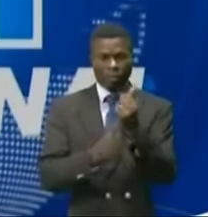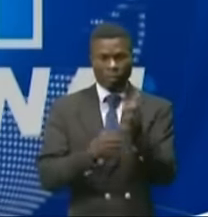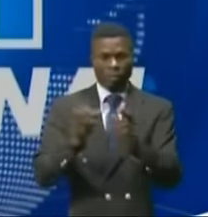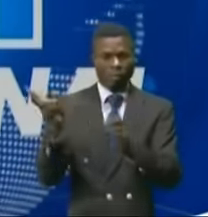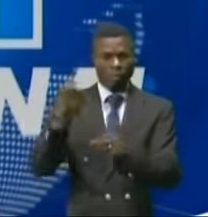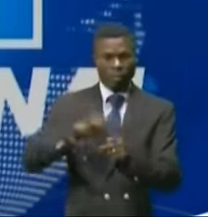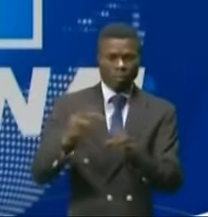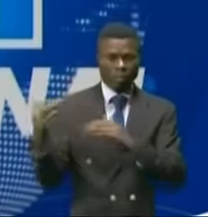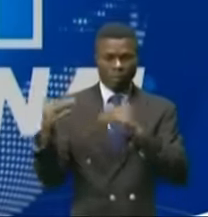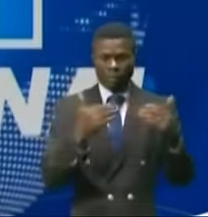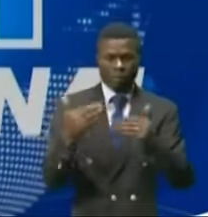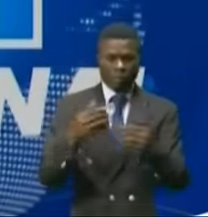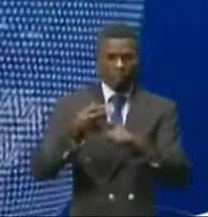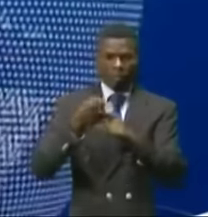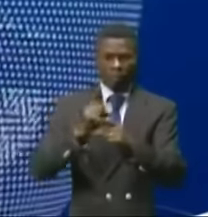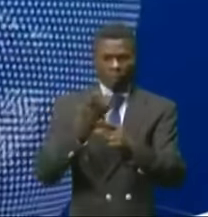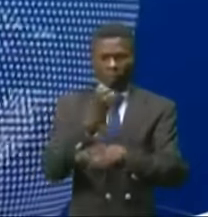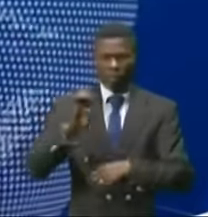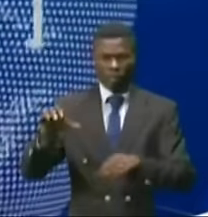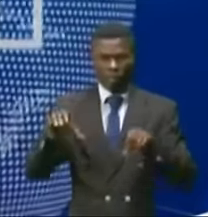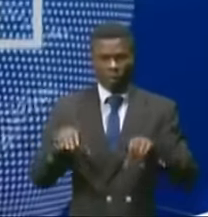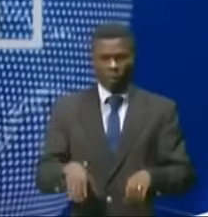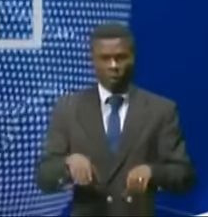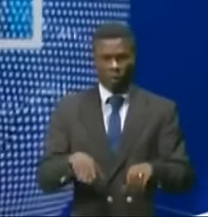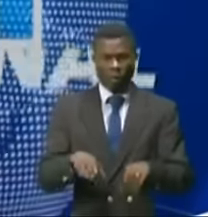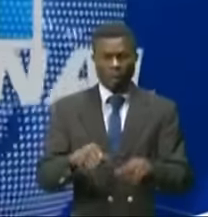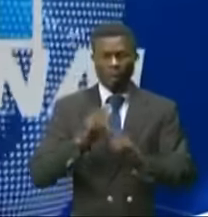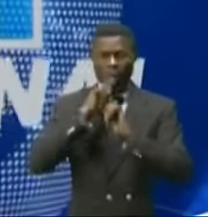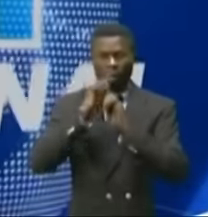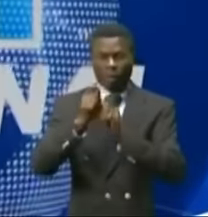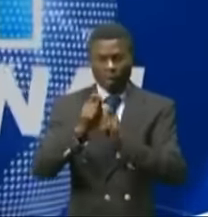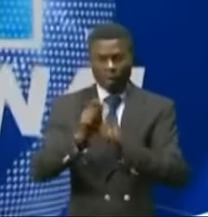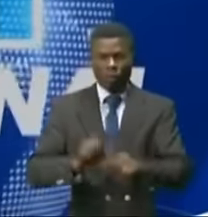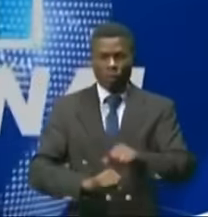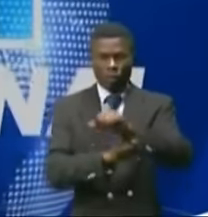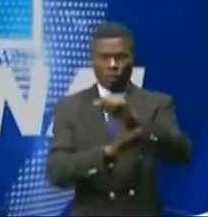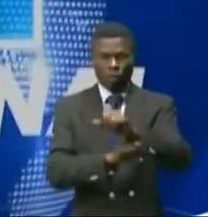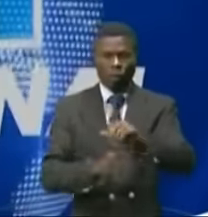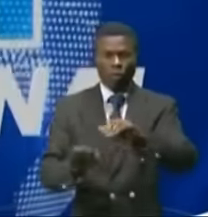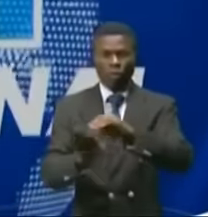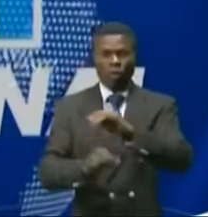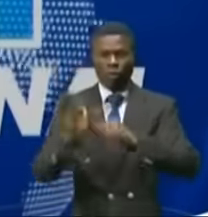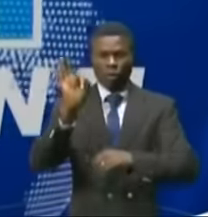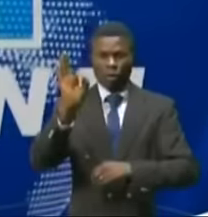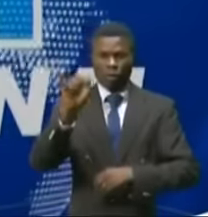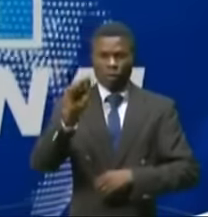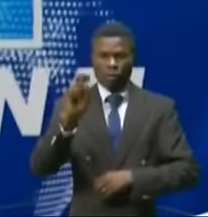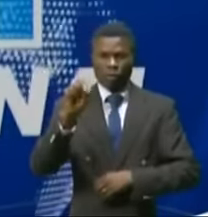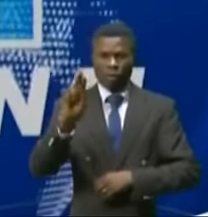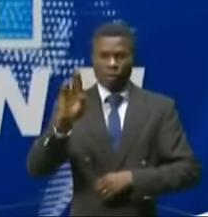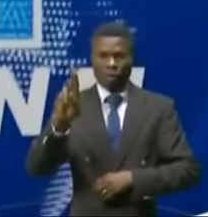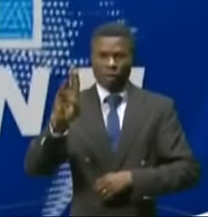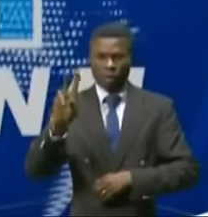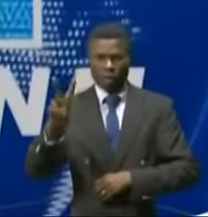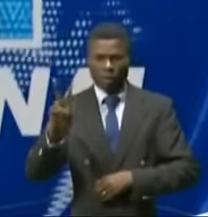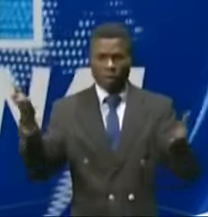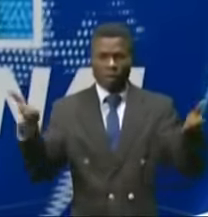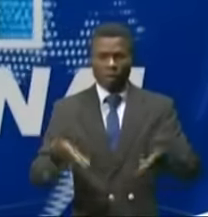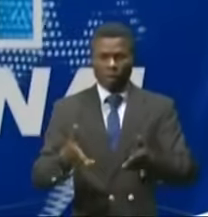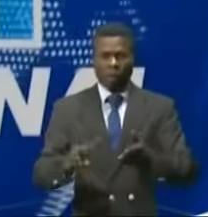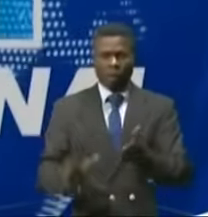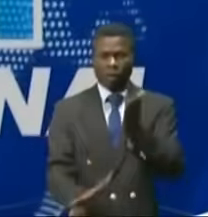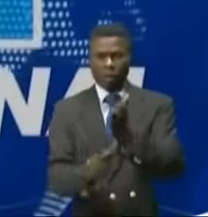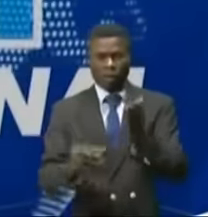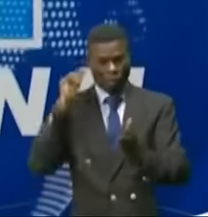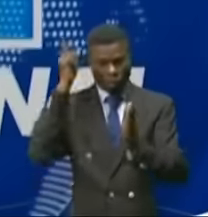victimes de la guerre d'agression de l'Est du pays. Ce geste porte la marque du Fonarev, présence remarquée du vice-gouverneur de